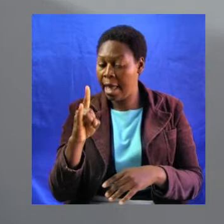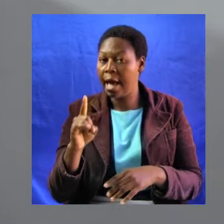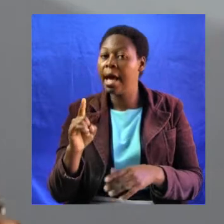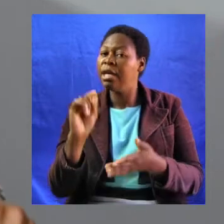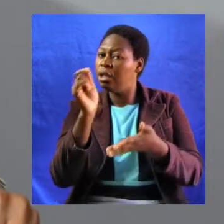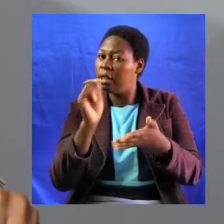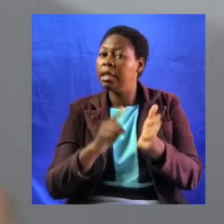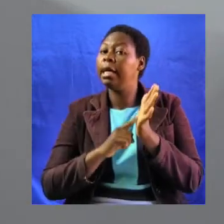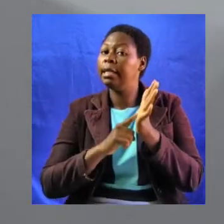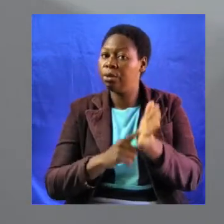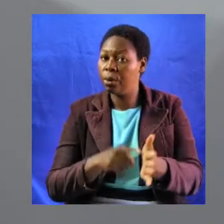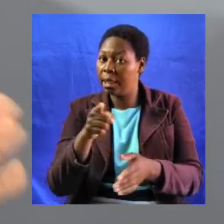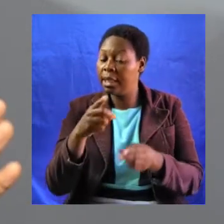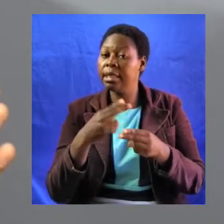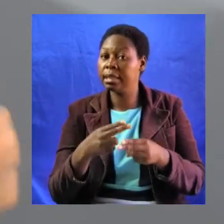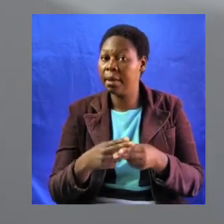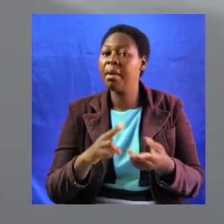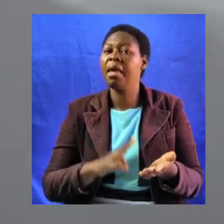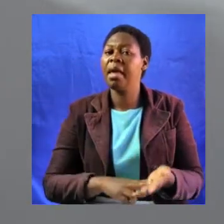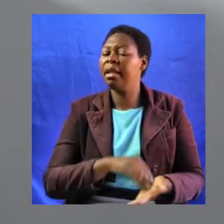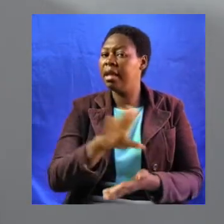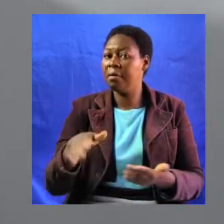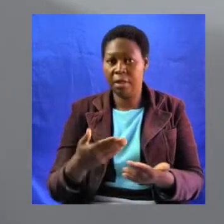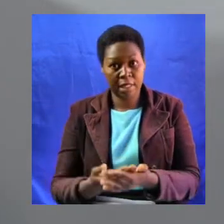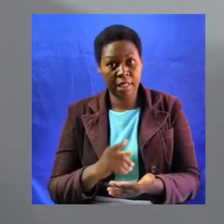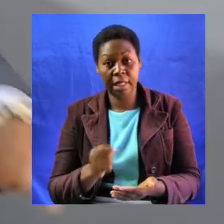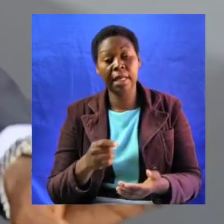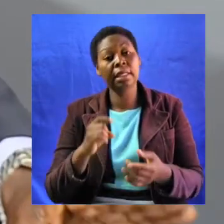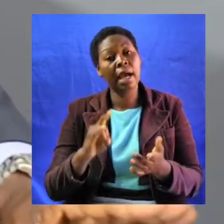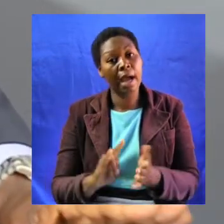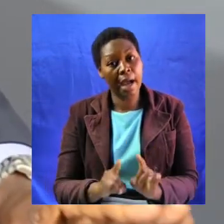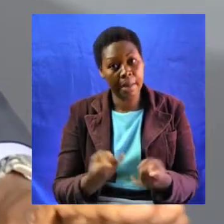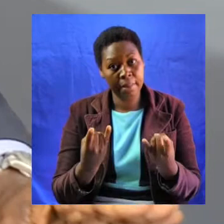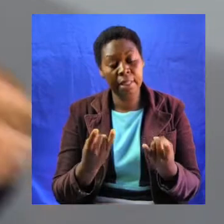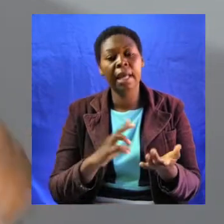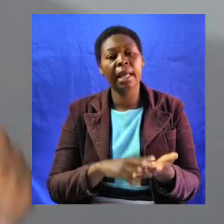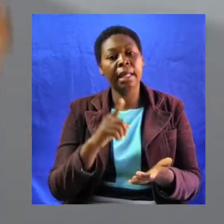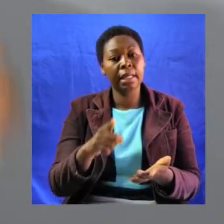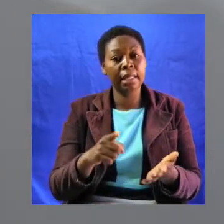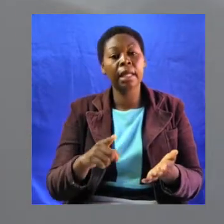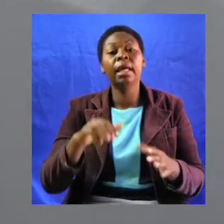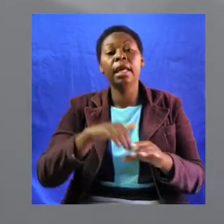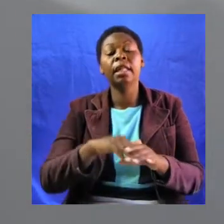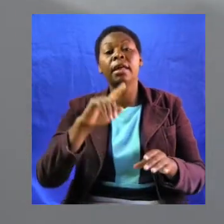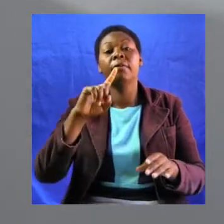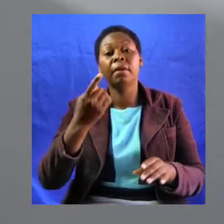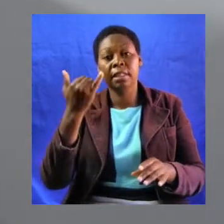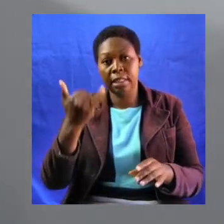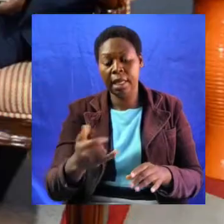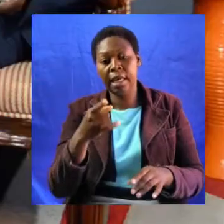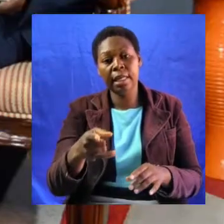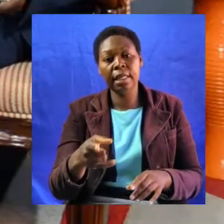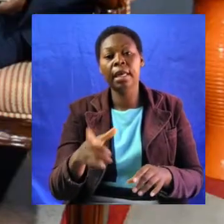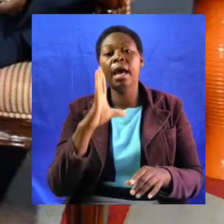achingoenda pachigaro gore rekutanga akabva atoti vanhu ngavadzokere kumusha kwavo. Vaende vano vaka Jerusarema. Ndoda